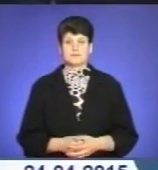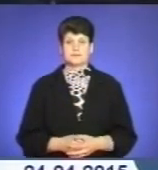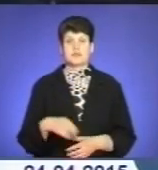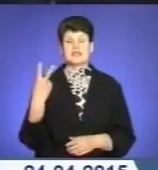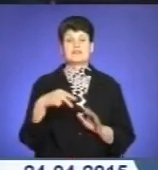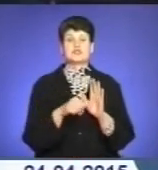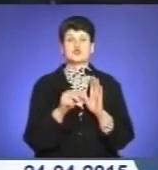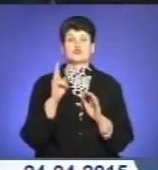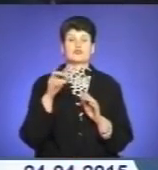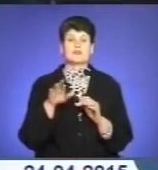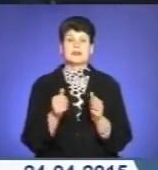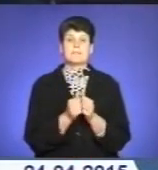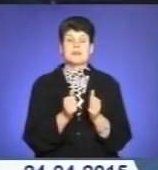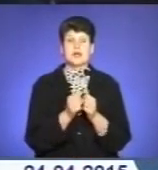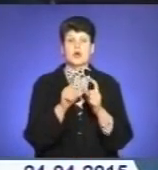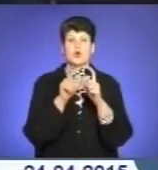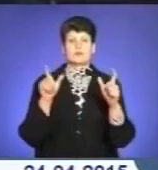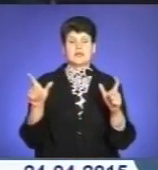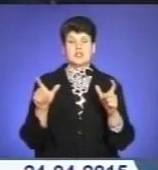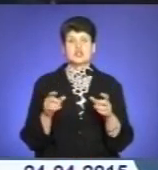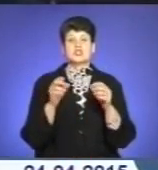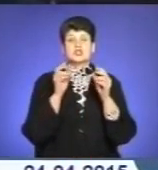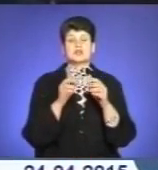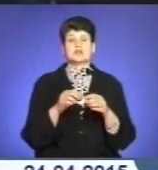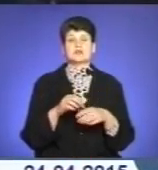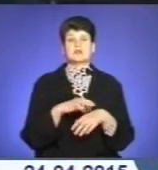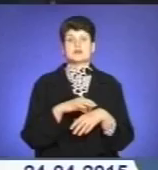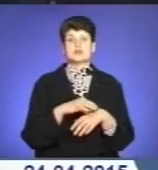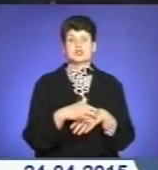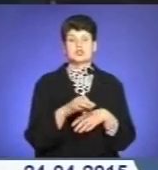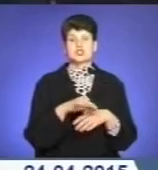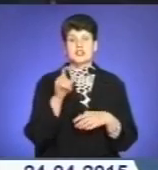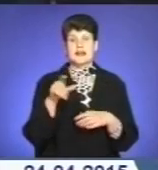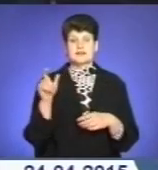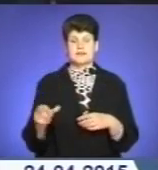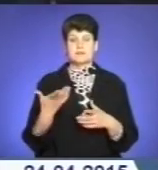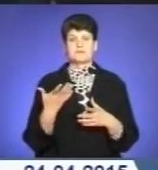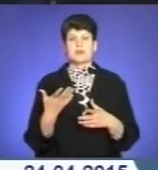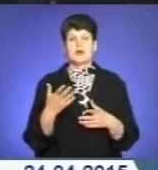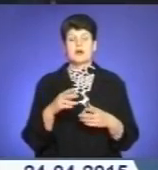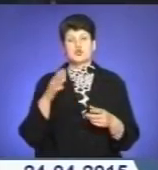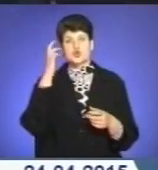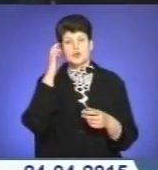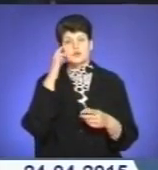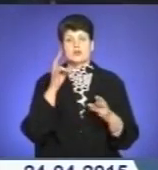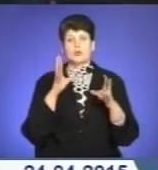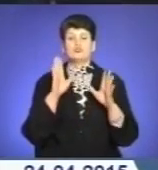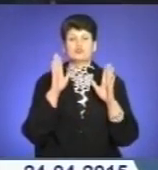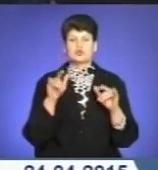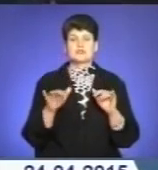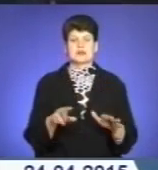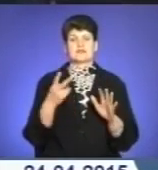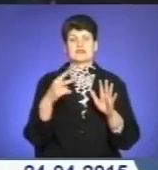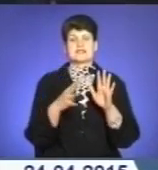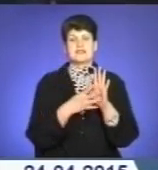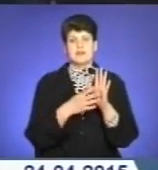26 квітня біля меморіального комплексу жертвам Чорнобильської катастрофи та ядерних випробувань в Тернополі відбудуться заходи, приурочені до 29-х